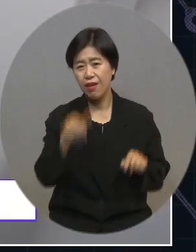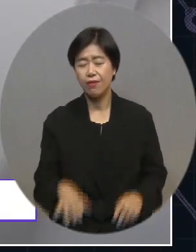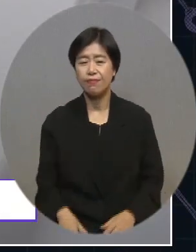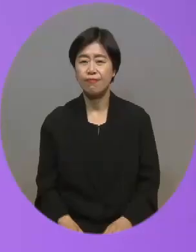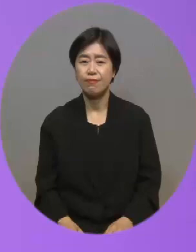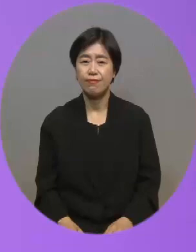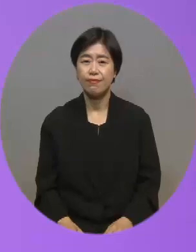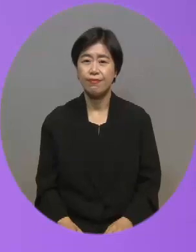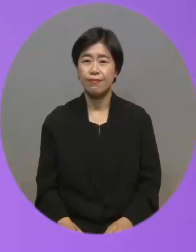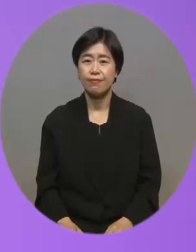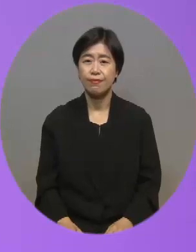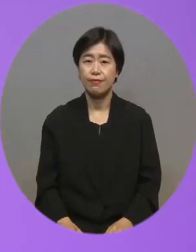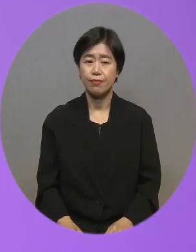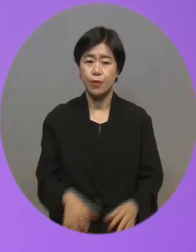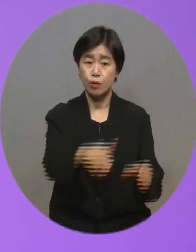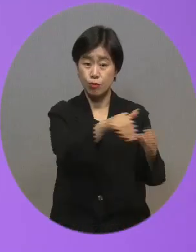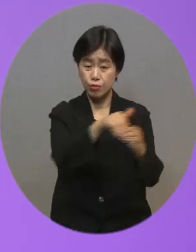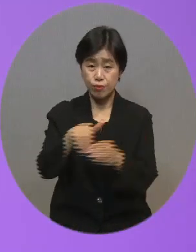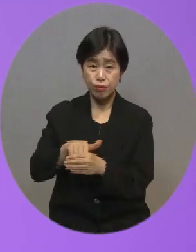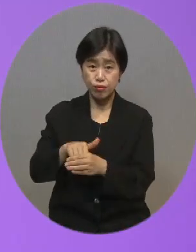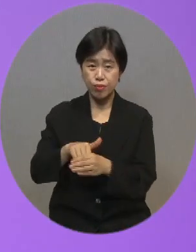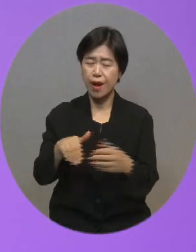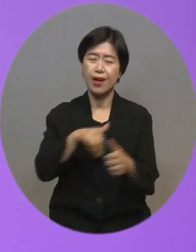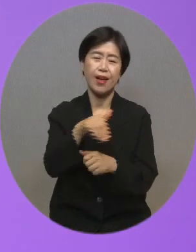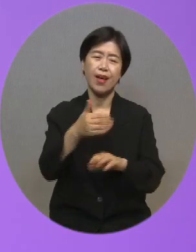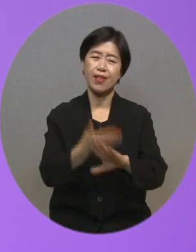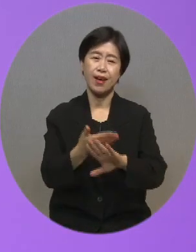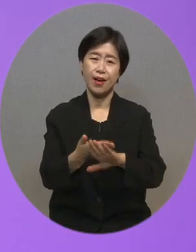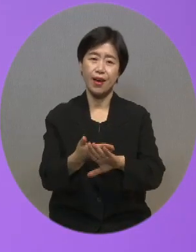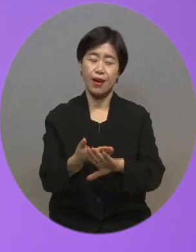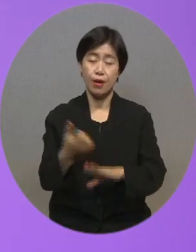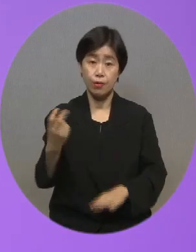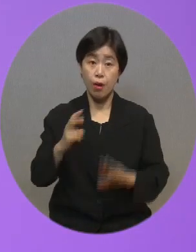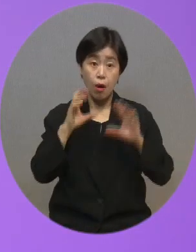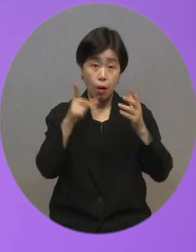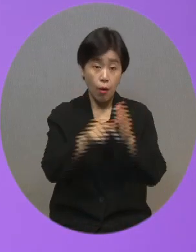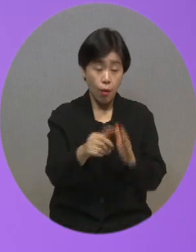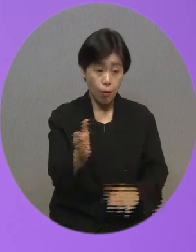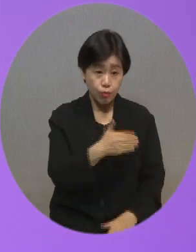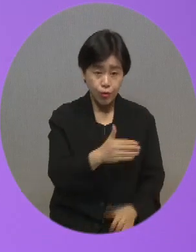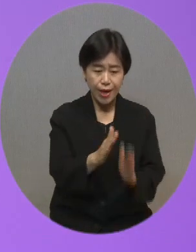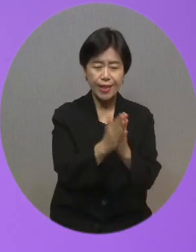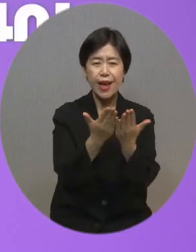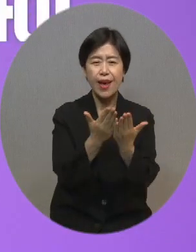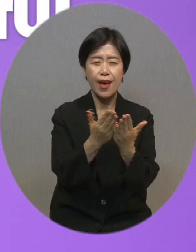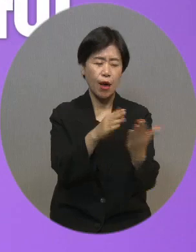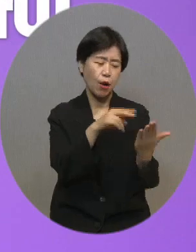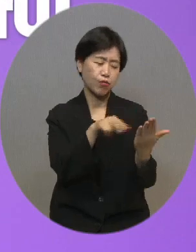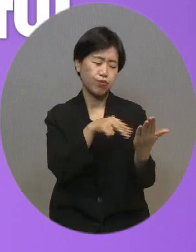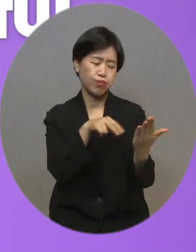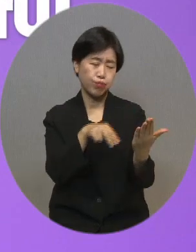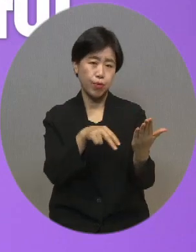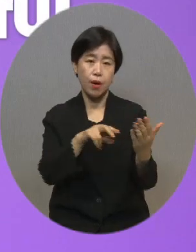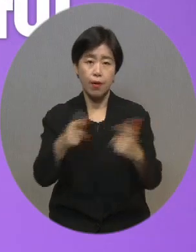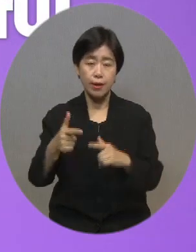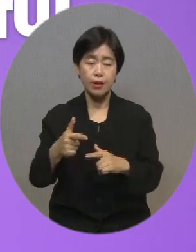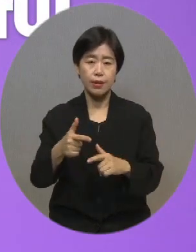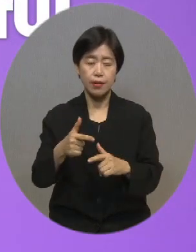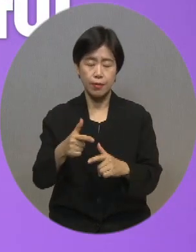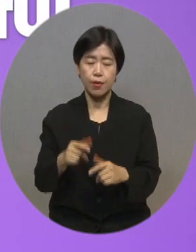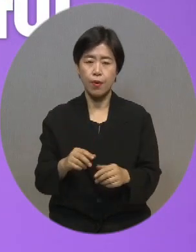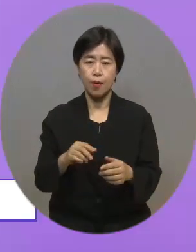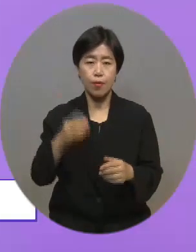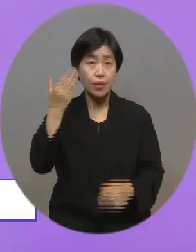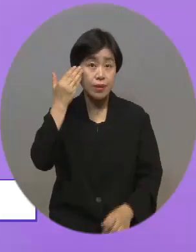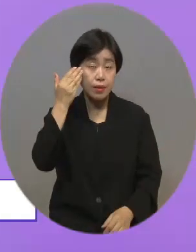보였습니다. 어떤 문화적 배경도 많이 다르고요. 그리고 어릴 때부터의 그 독서량, 배경 지식의 양도 좀 차이가 많이 났던 것